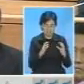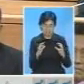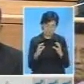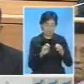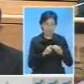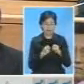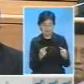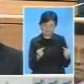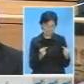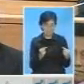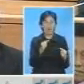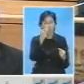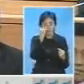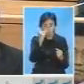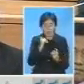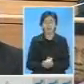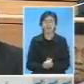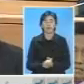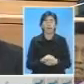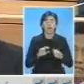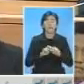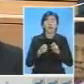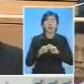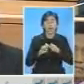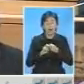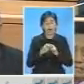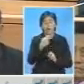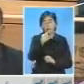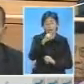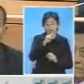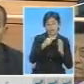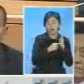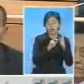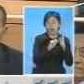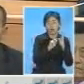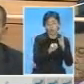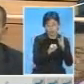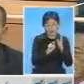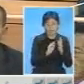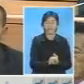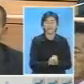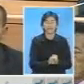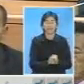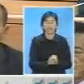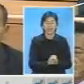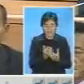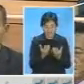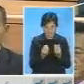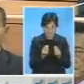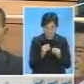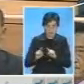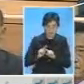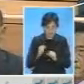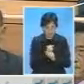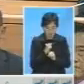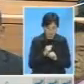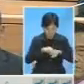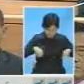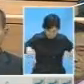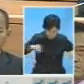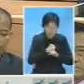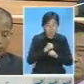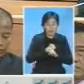กันเนื่องจากท้องถิ่นนะครับของปากเกร็ดนั้นได้มาปั้นคันดินในแนวคลองประปาแนวเรียบคลองประ